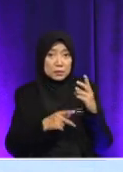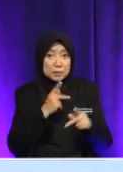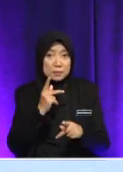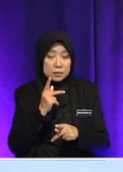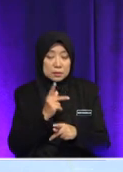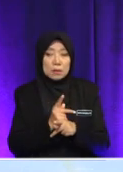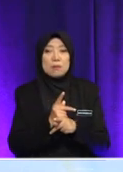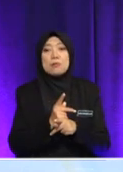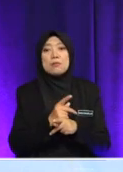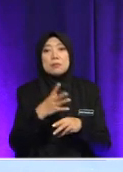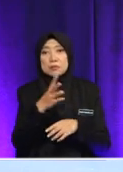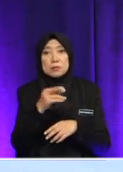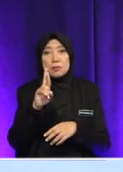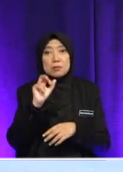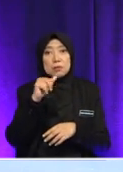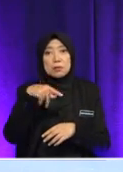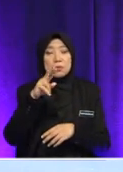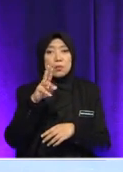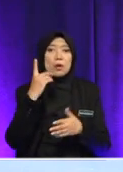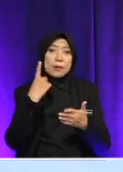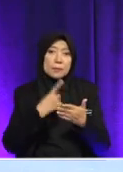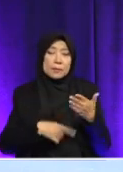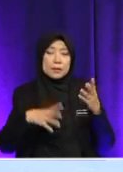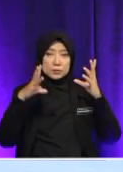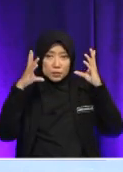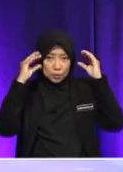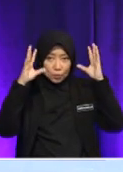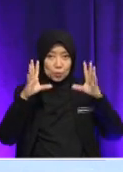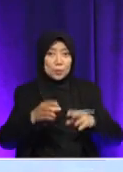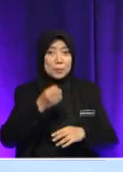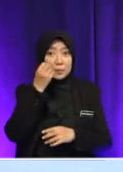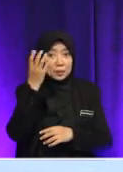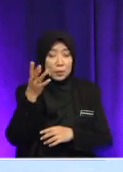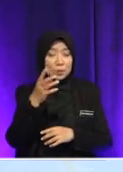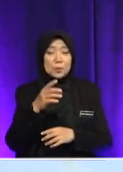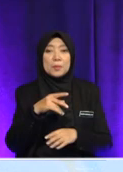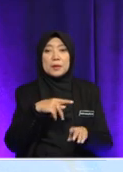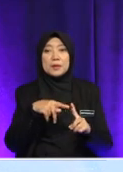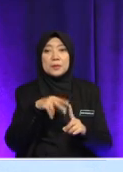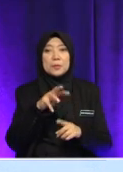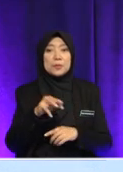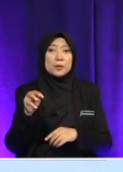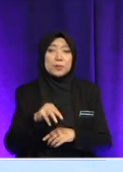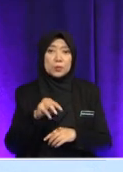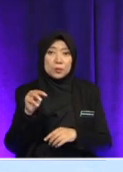semen ini kita datang kepada saya dan juga murid-murid di rumah dalam